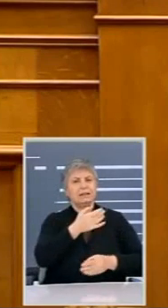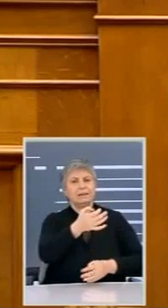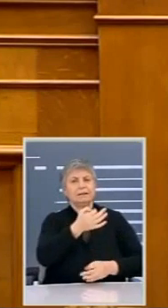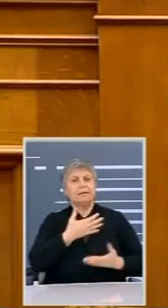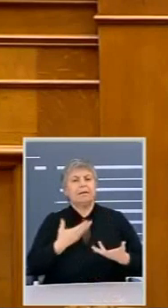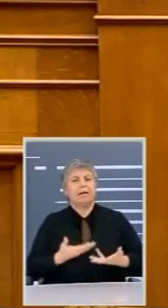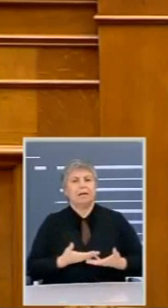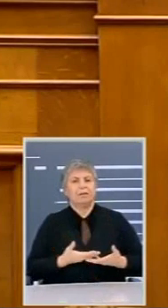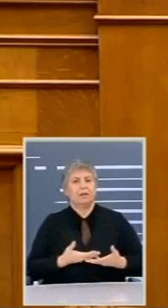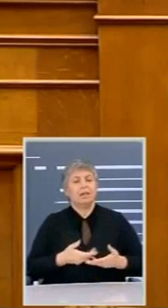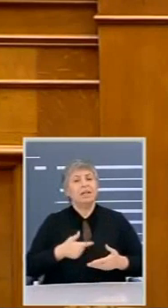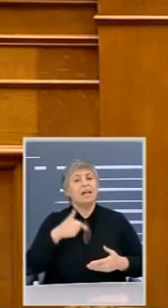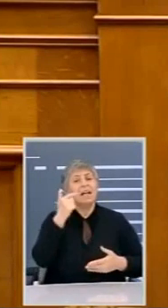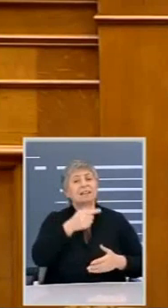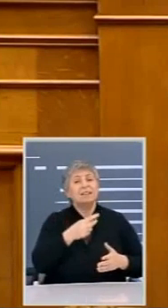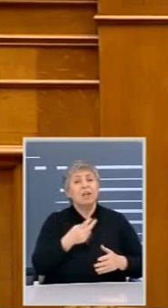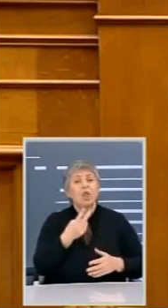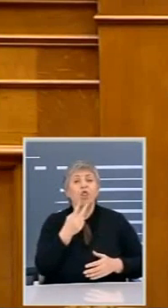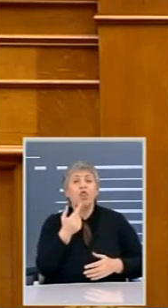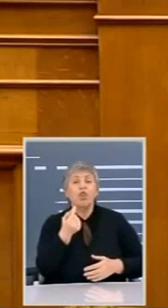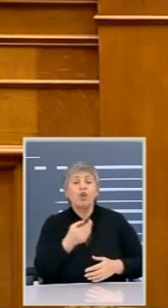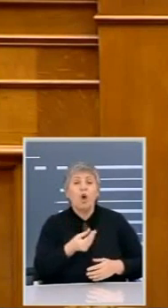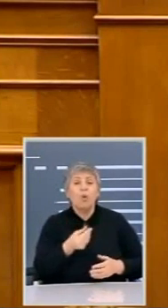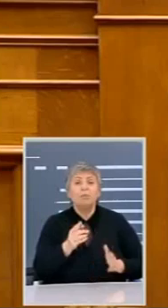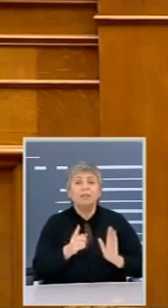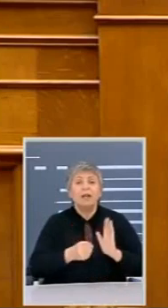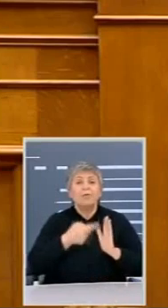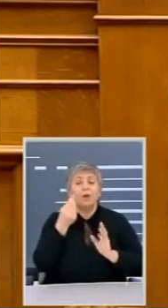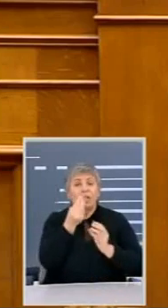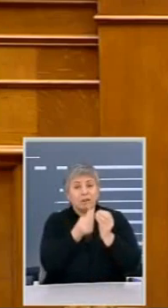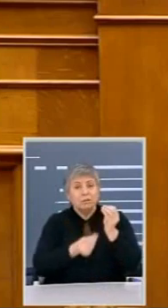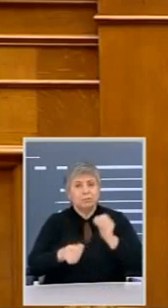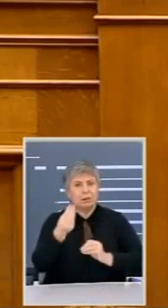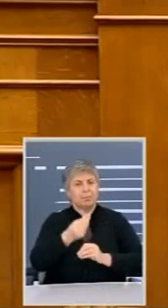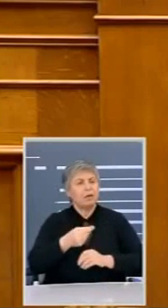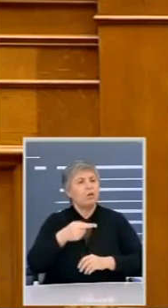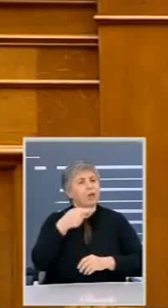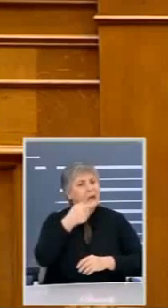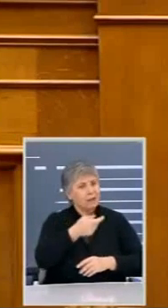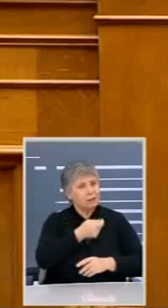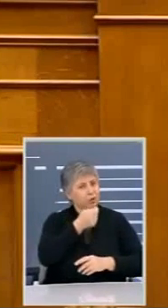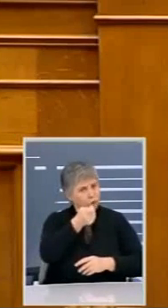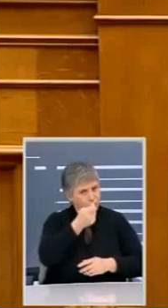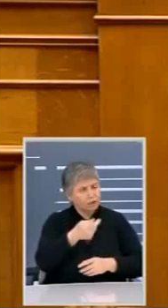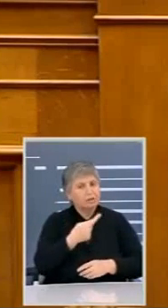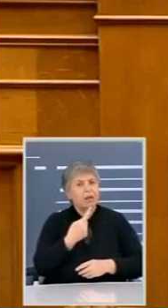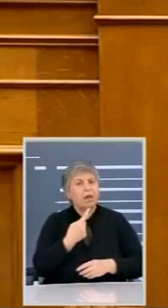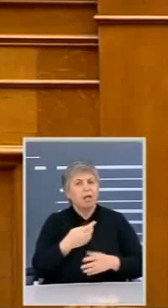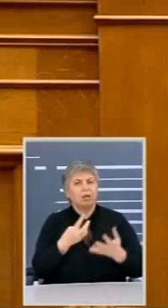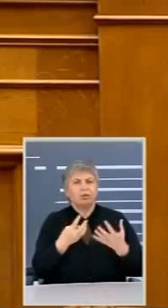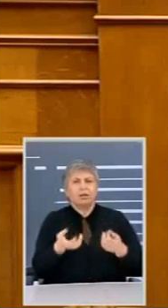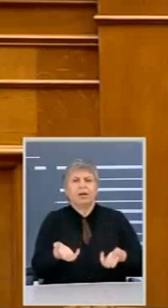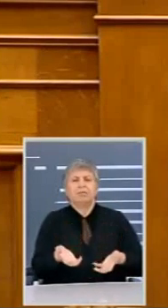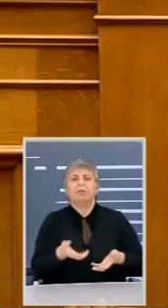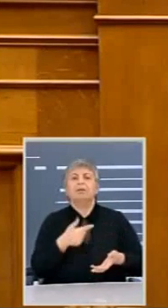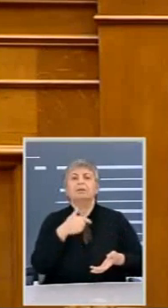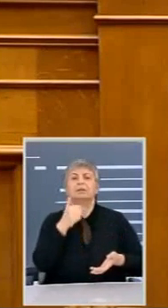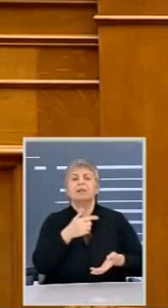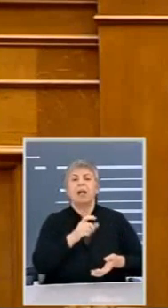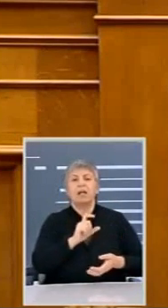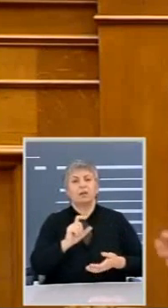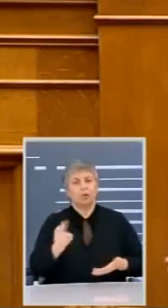κι εσείς 2,5 φορές το κεφάλαιό σας που είναι 130 εκατομμύρια και λάτε μετά να μας πείτε εντάξει.